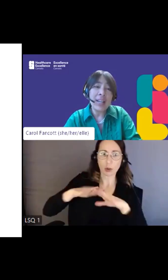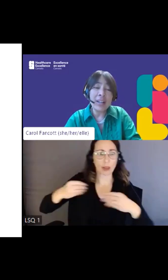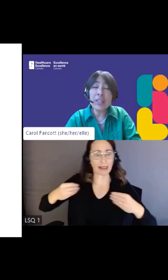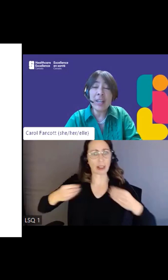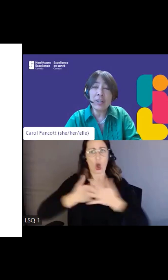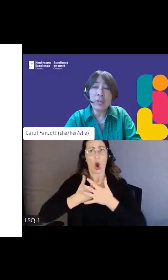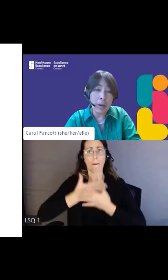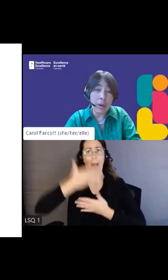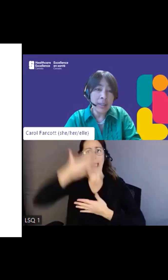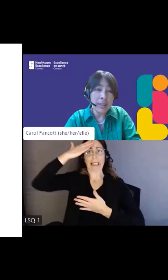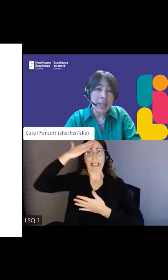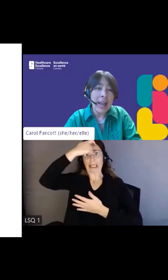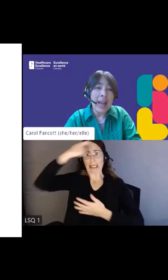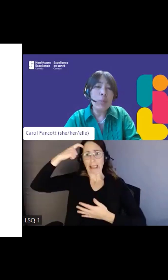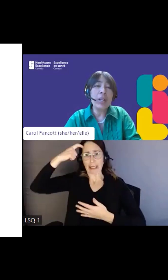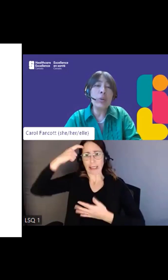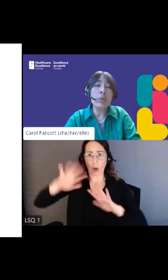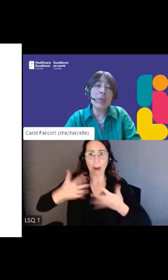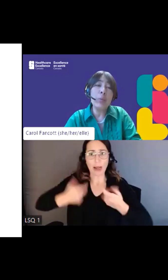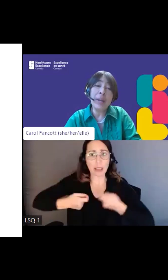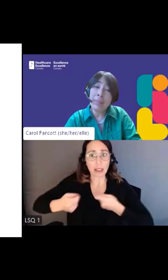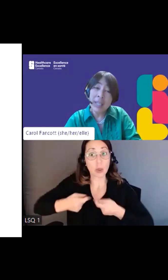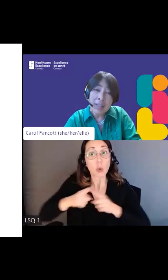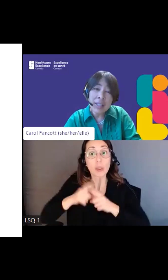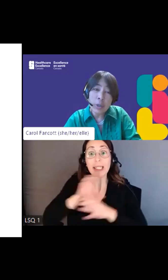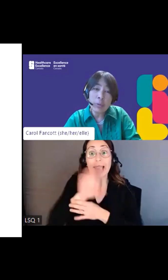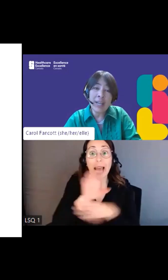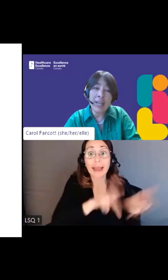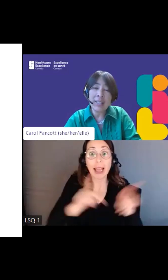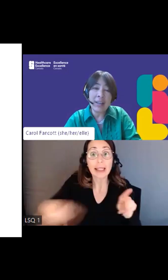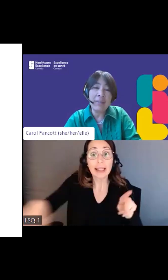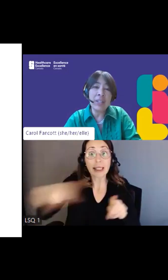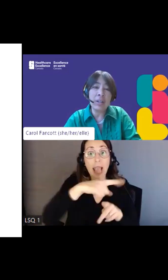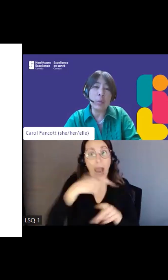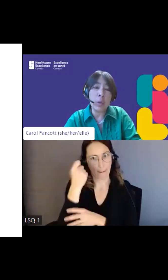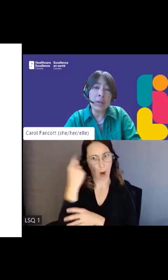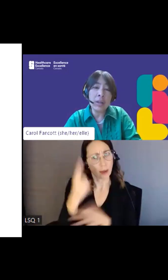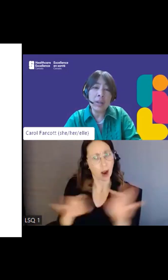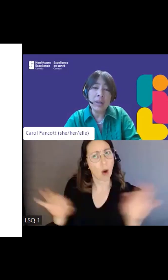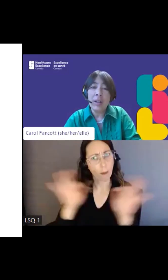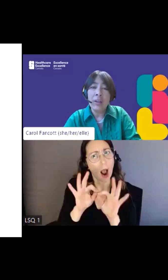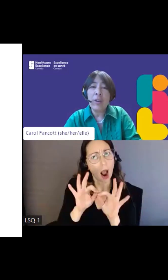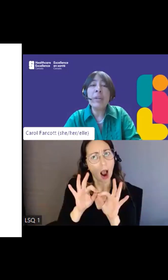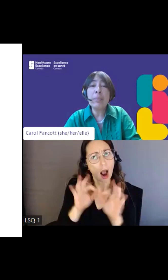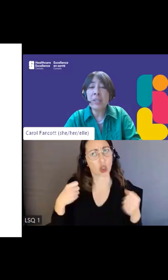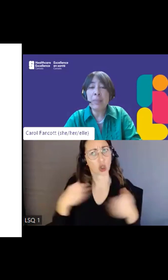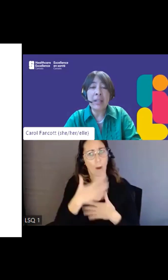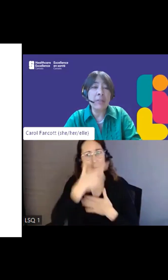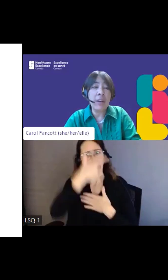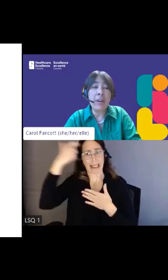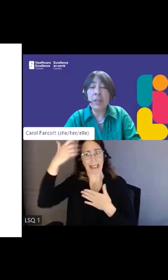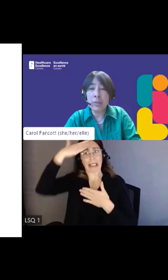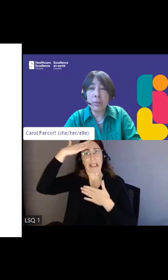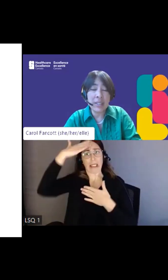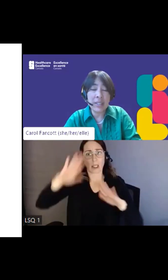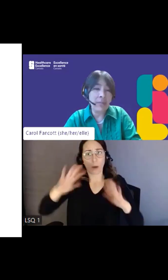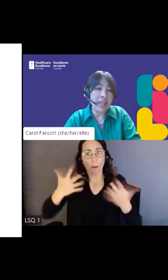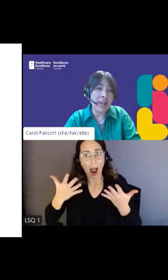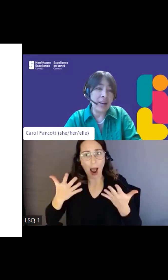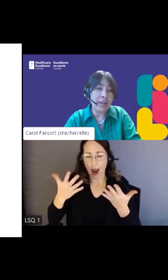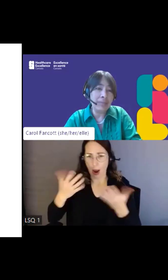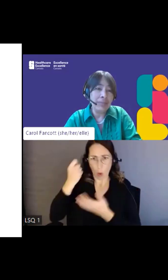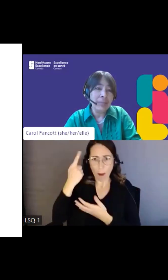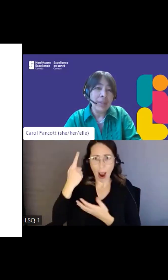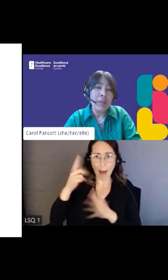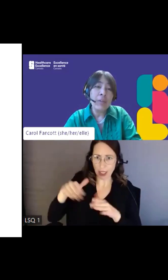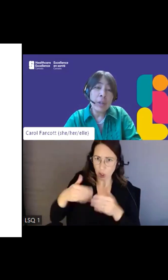le traumatisme et ce que cela veut dire pour qu'on puisse créer un endroit de sûreté dans le cadre des soins. Pour ceux